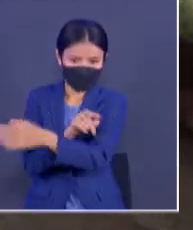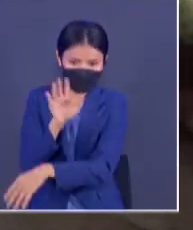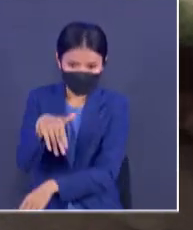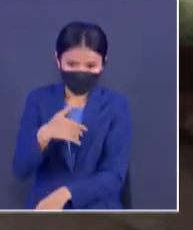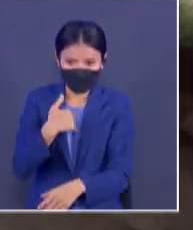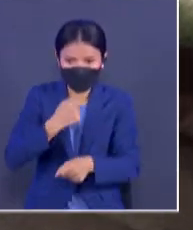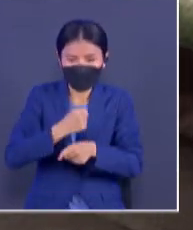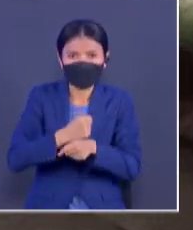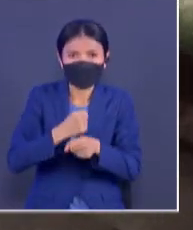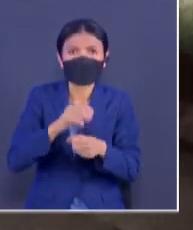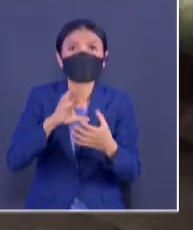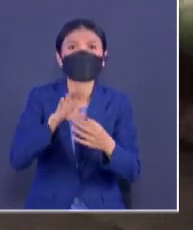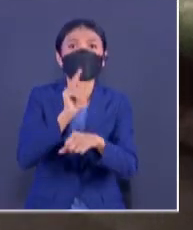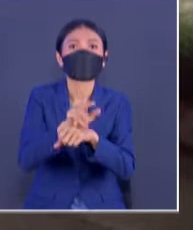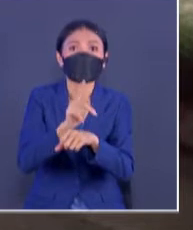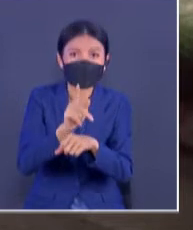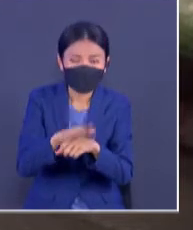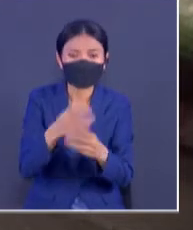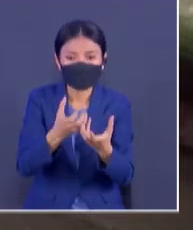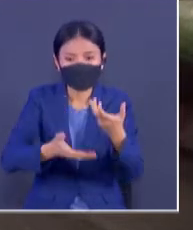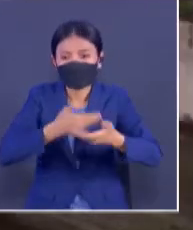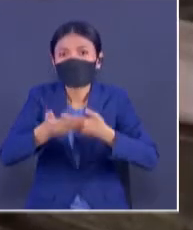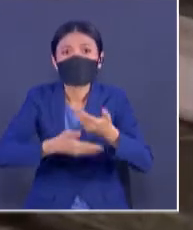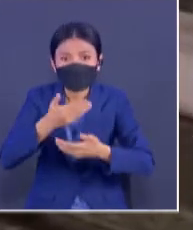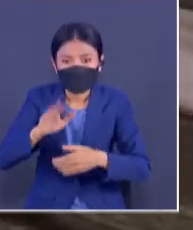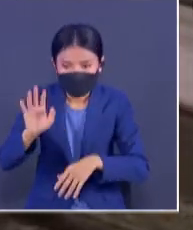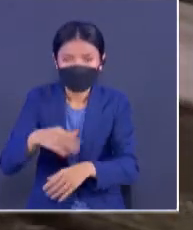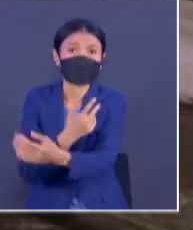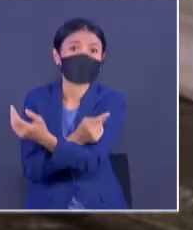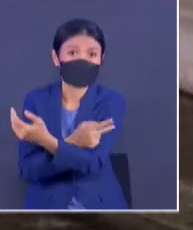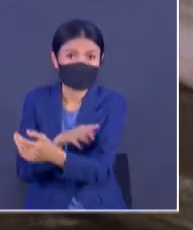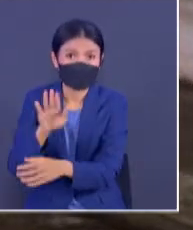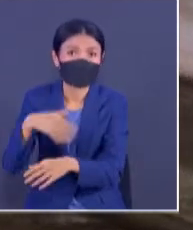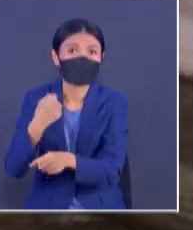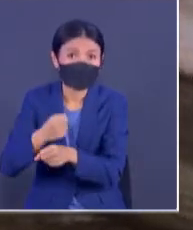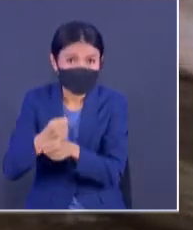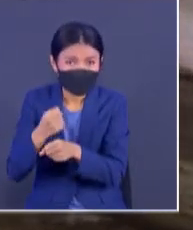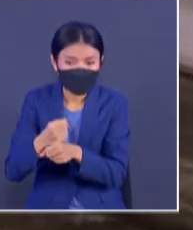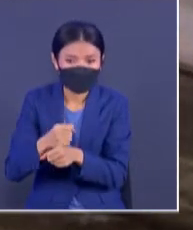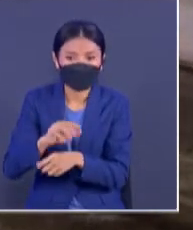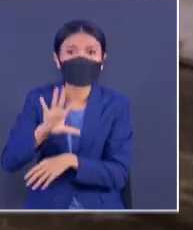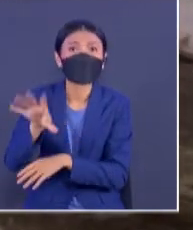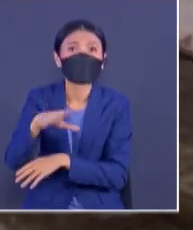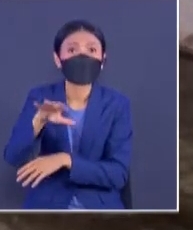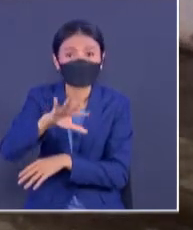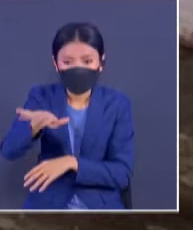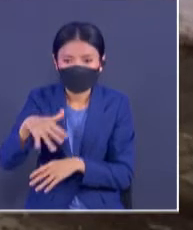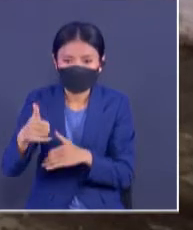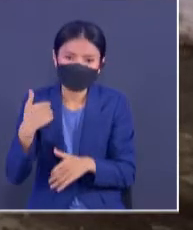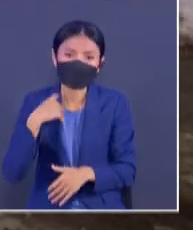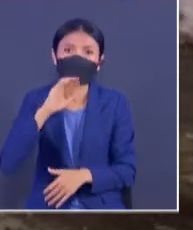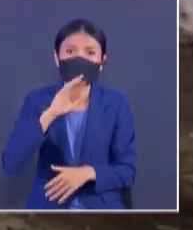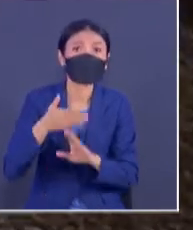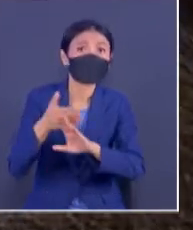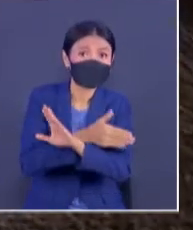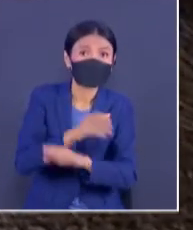ไปจำหน่ายสินค้าทางออนไลน์เท่ากับรายได้ดีครับอยู่ที่จังหวัดภูเก็ตซึ่งบางคนเนี่ยก็แจ้งผู้ปกครอง